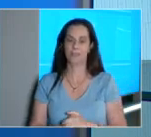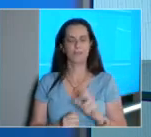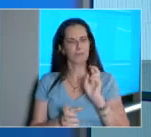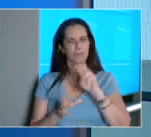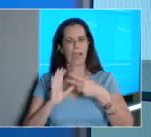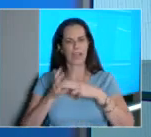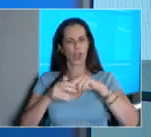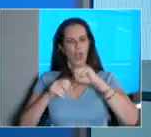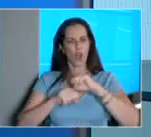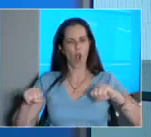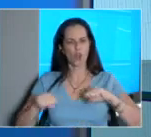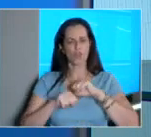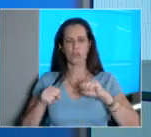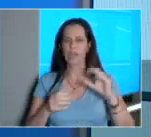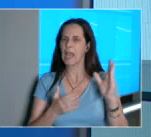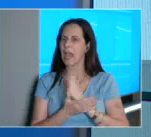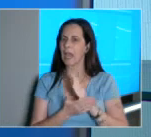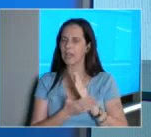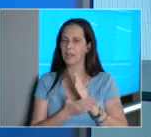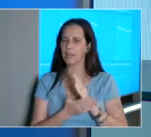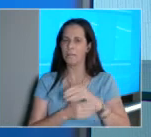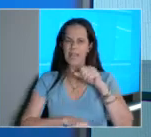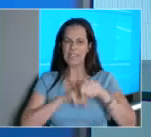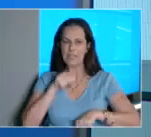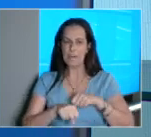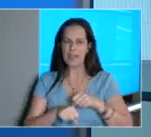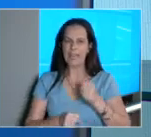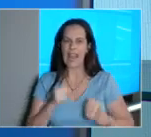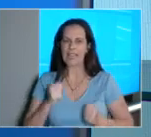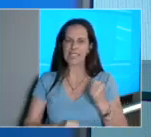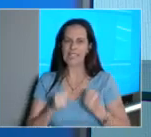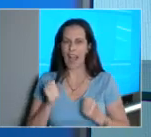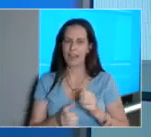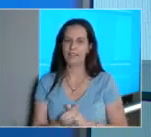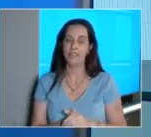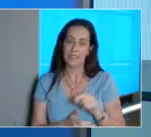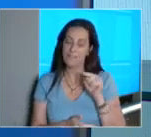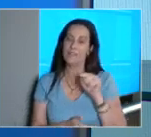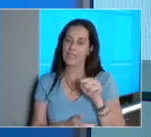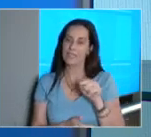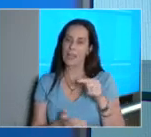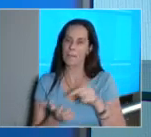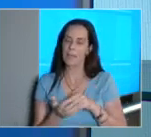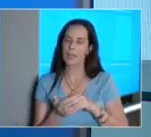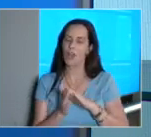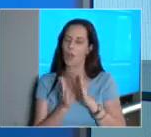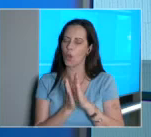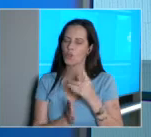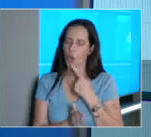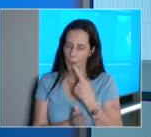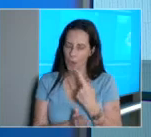שנכנס לחדר כושר, החלטתי לעבור מספינינג לריצה, אומר אהוד ברק, וזה כנראה בגלל כל הדיווחים